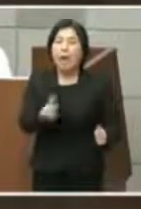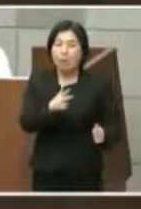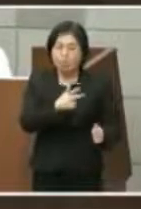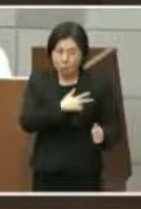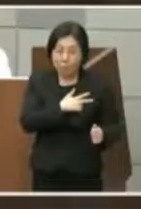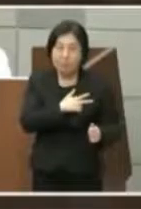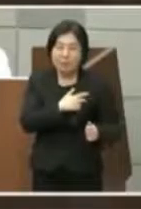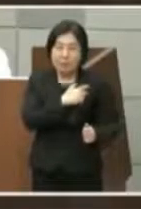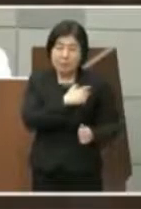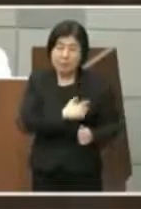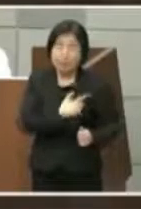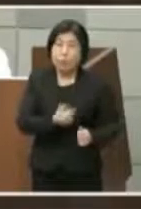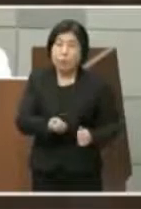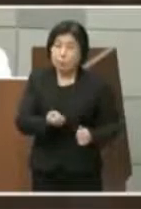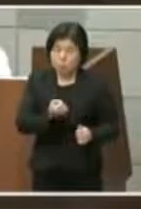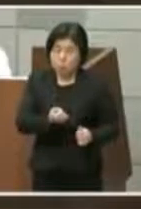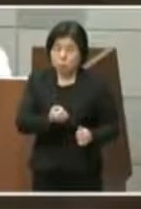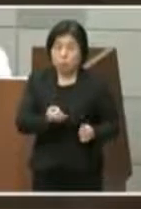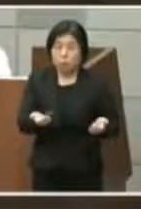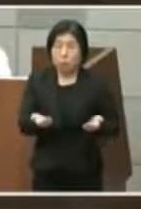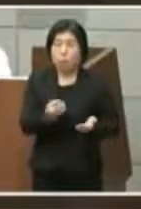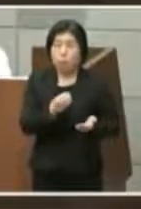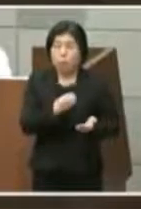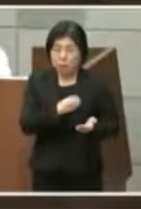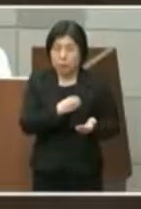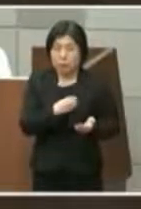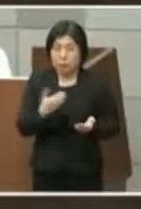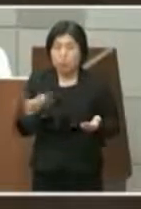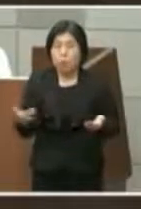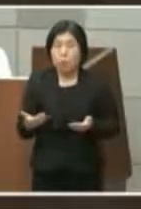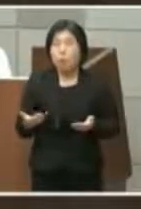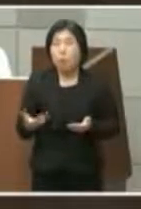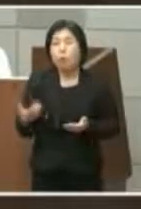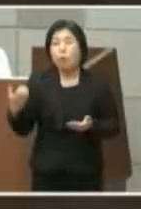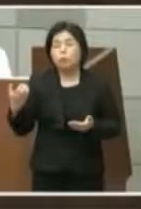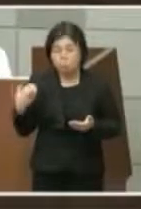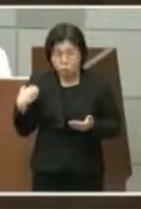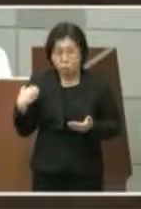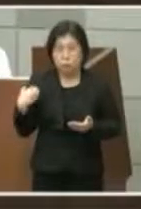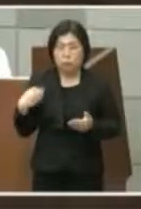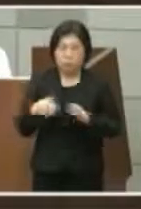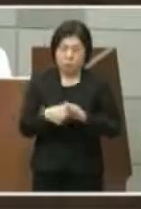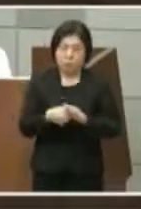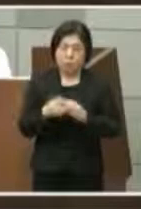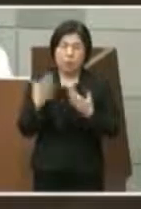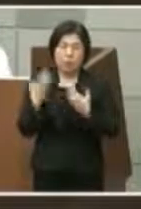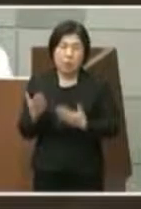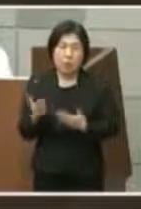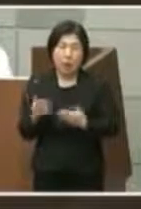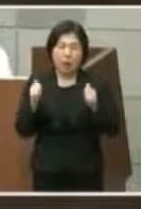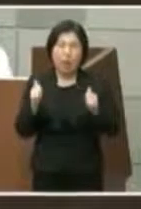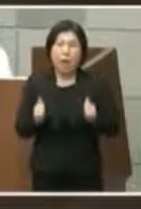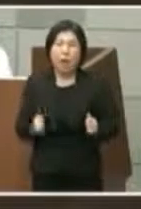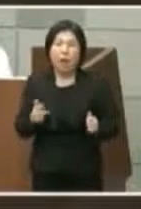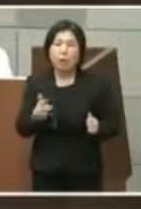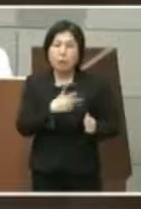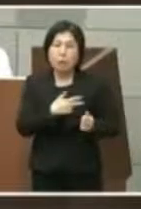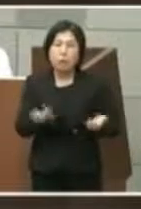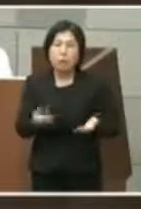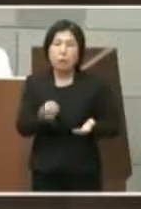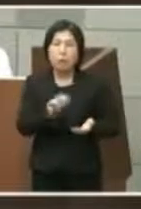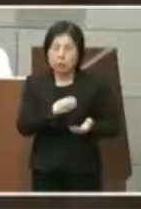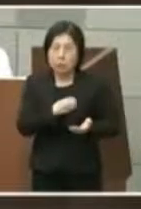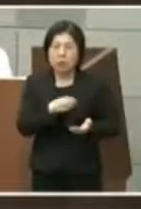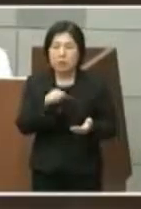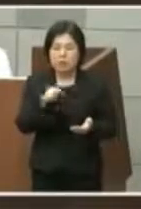つ職員の職務・職責についてであります。委員会では、弁護士職員としての